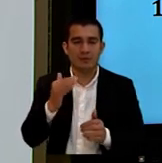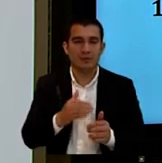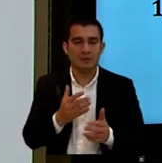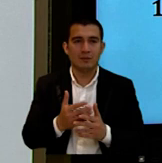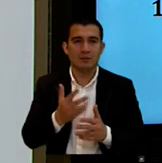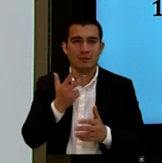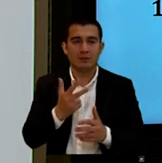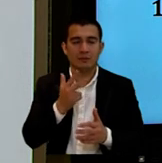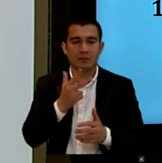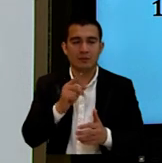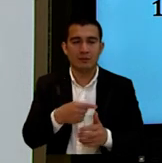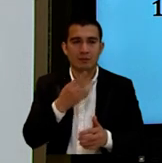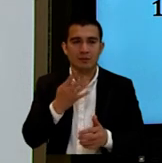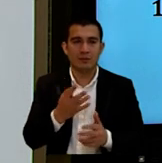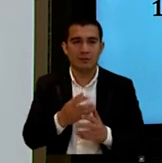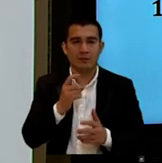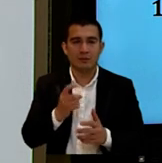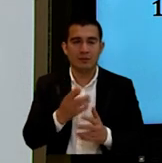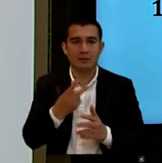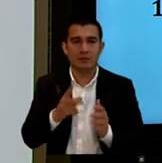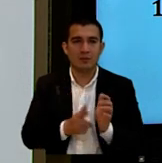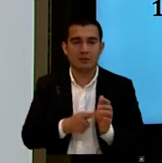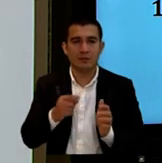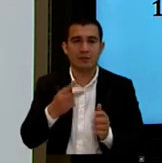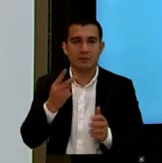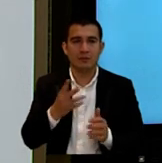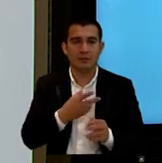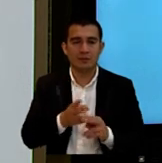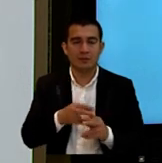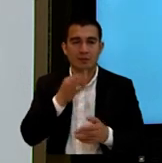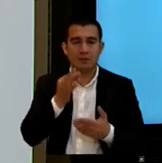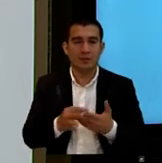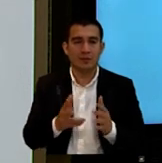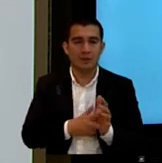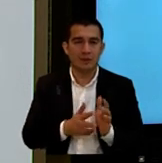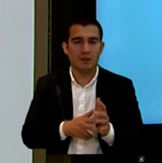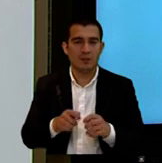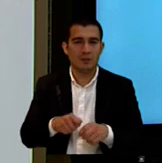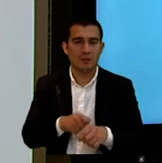3.4x barobar 27.2 va javobimiz 8 metr. Endi